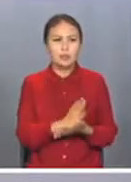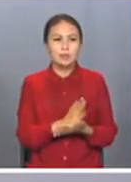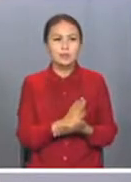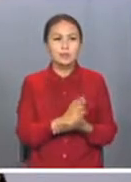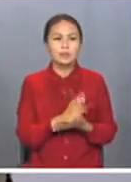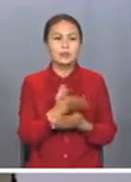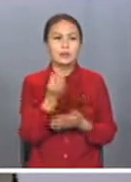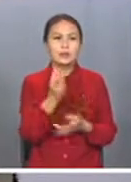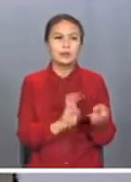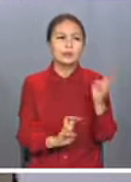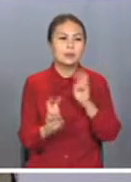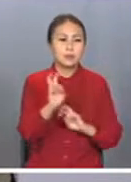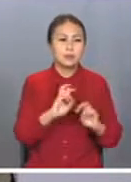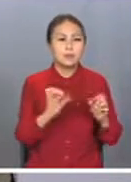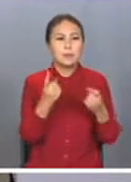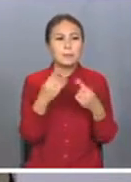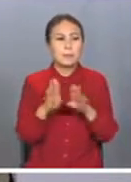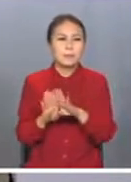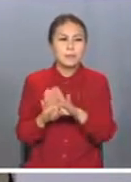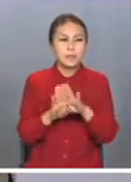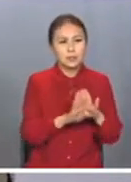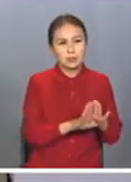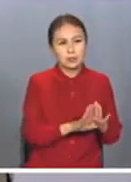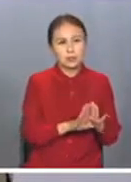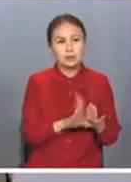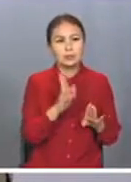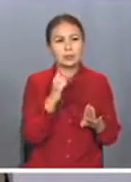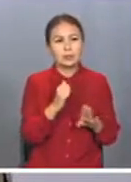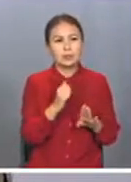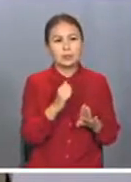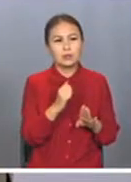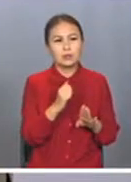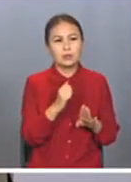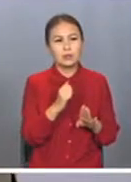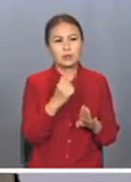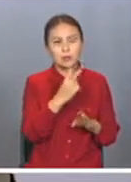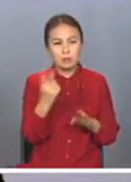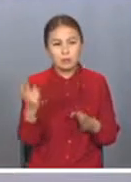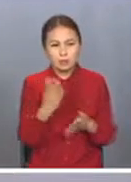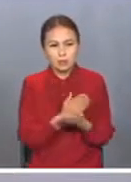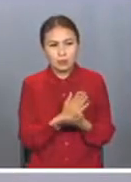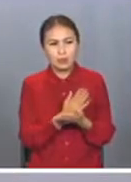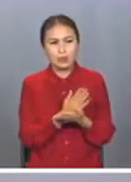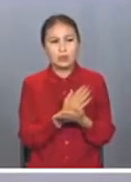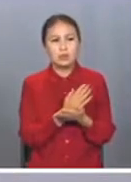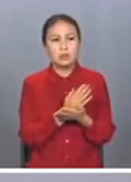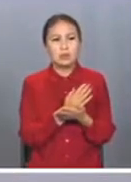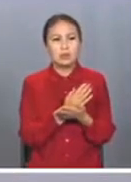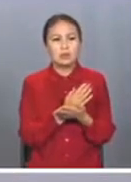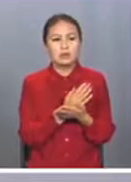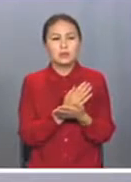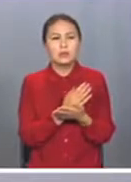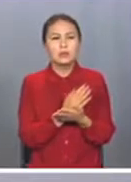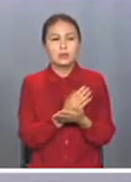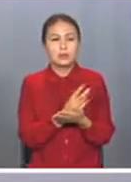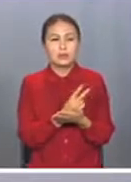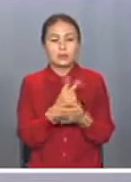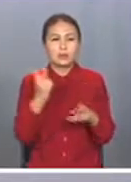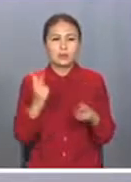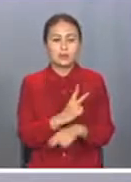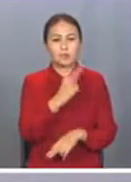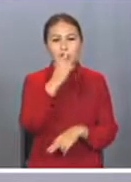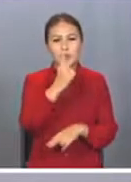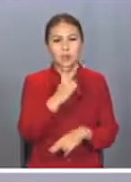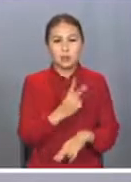да іздейік. Тағы да бар ма бірдейлер? Тағы да 2-лер бар екен. Сонда 2 рет 2 ол бізде